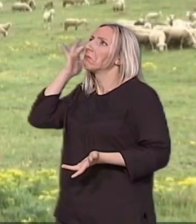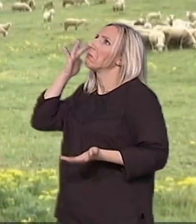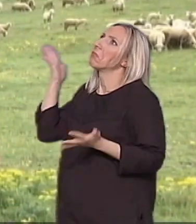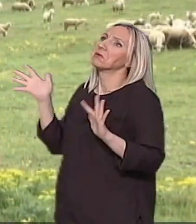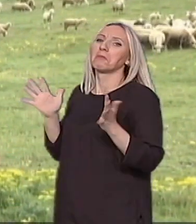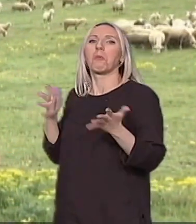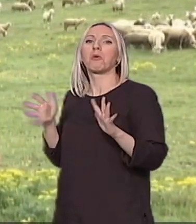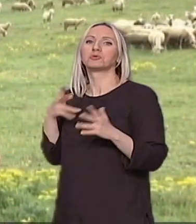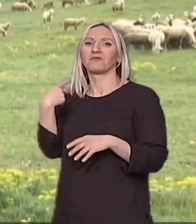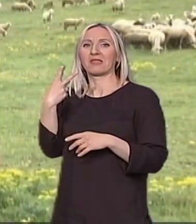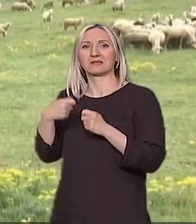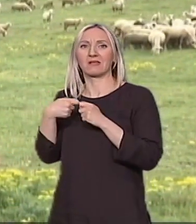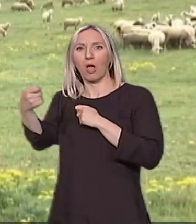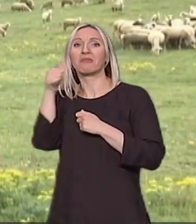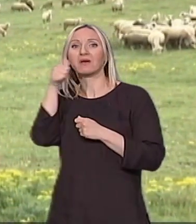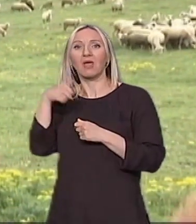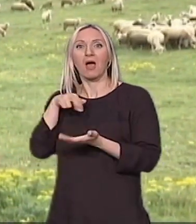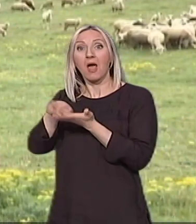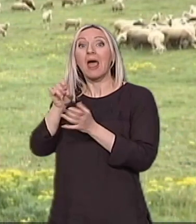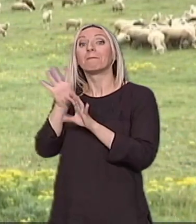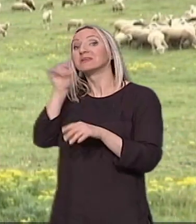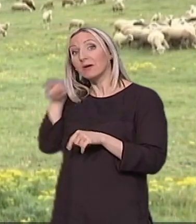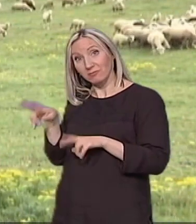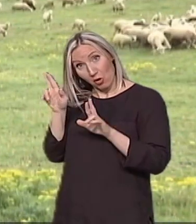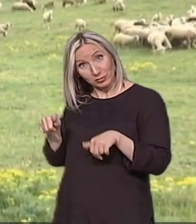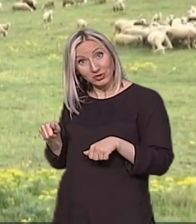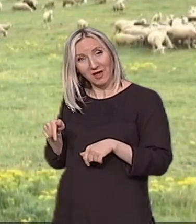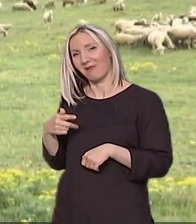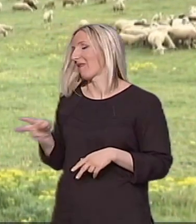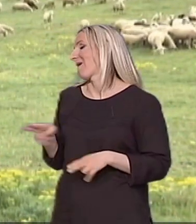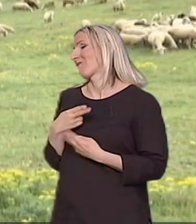možda 20 kilometara. Može li se bez čape? Ne može.